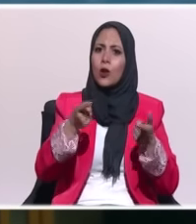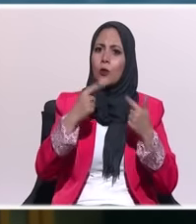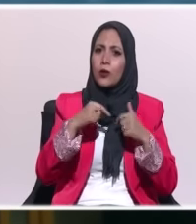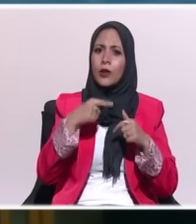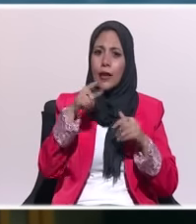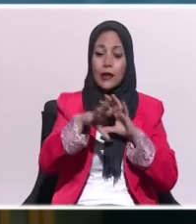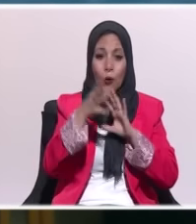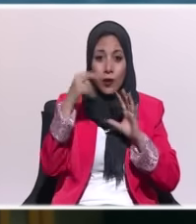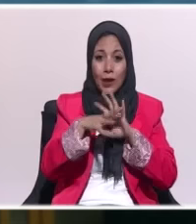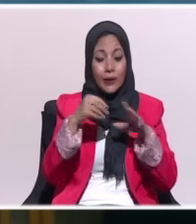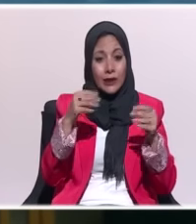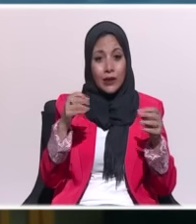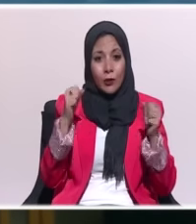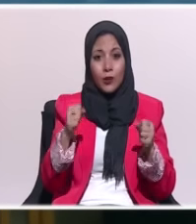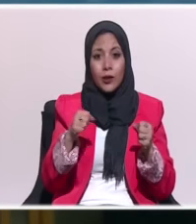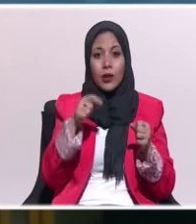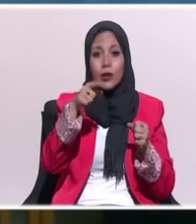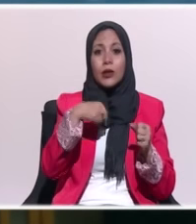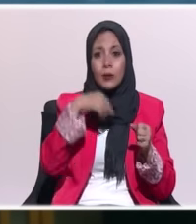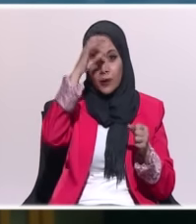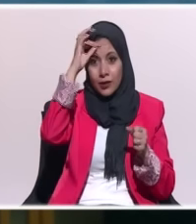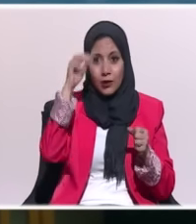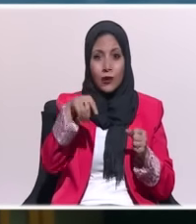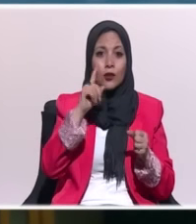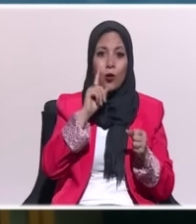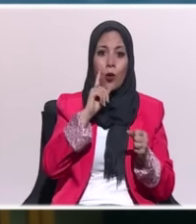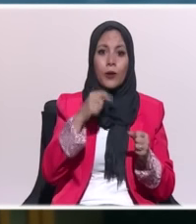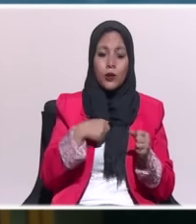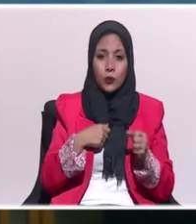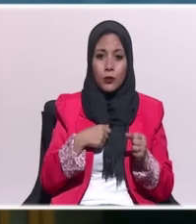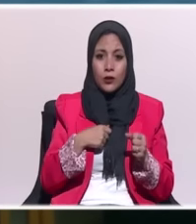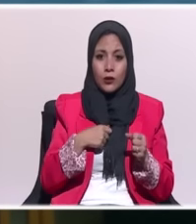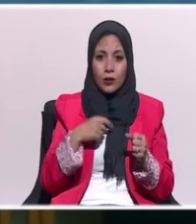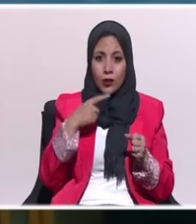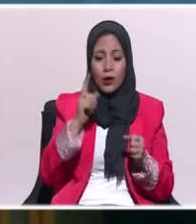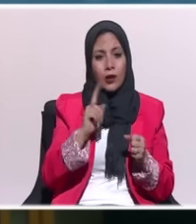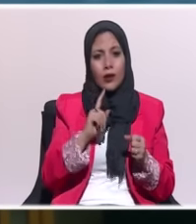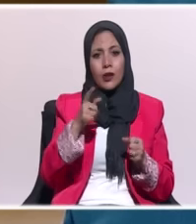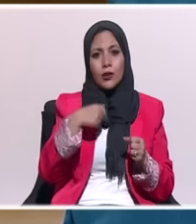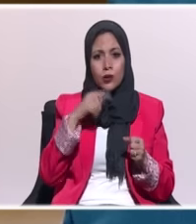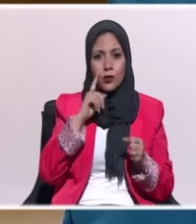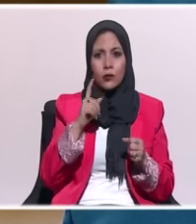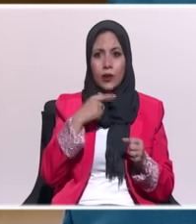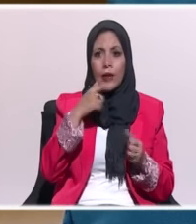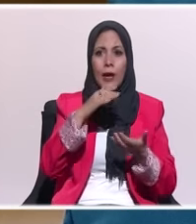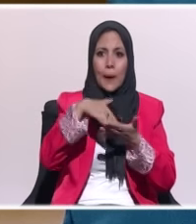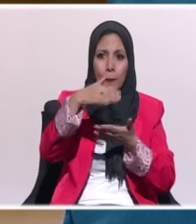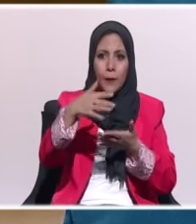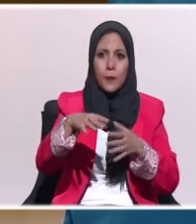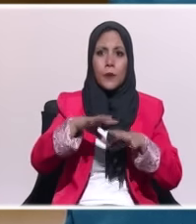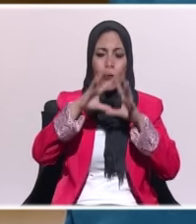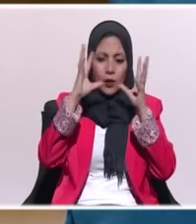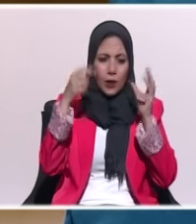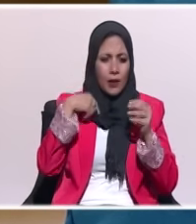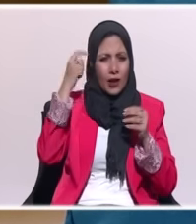عملتي كتير، انت عملت اللي مفيش ام حقيقيه بتعمله. لا طب كملي، انا عايزه اخد كل